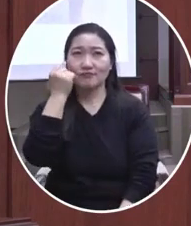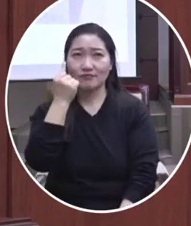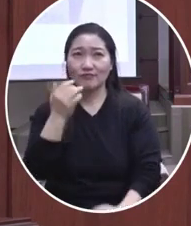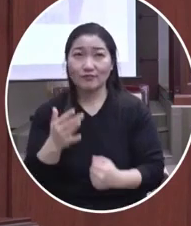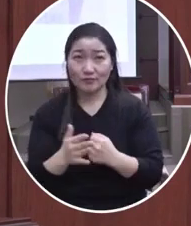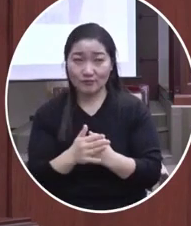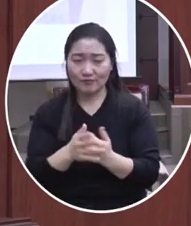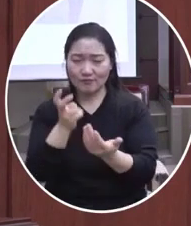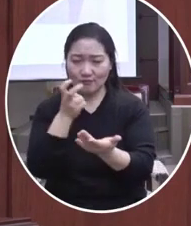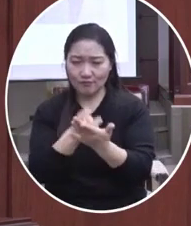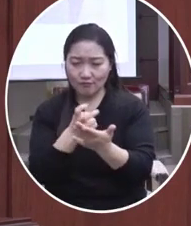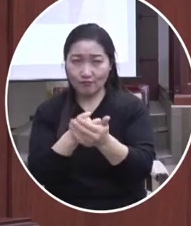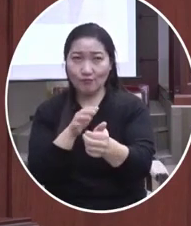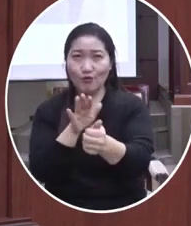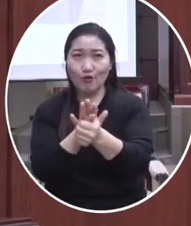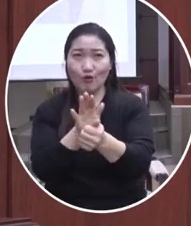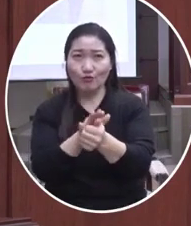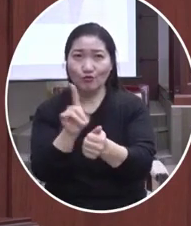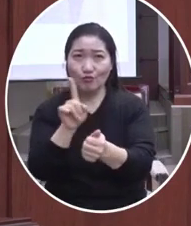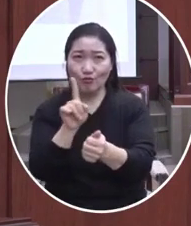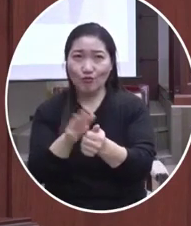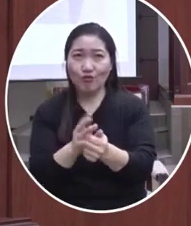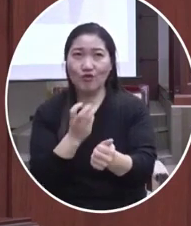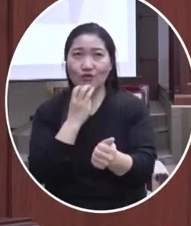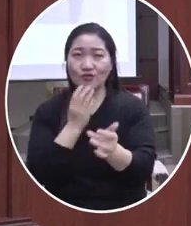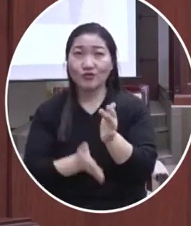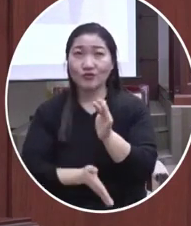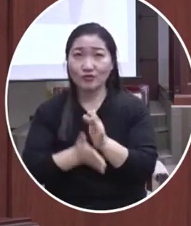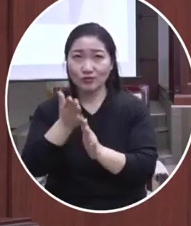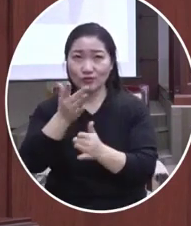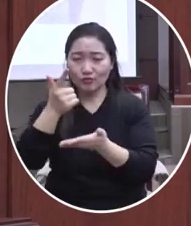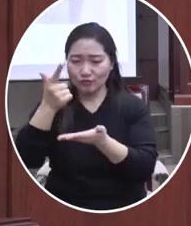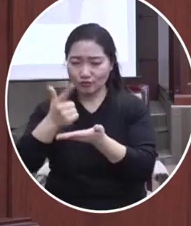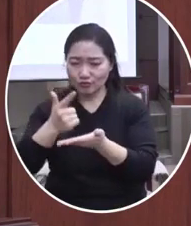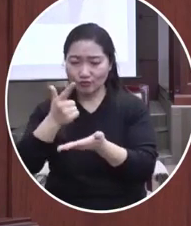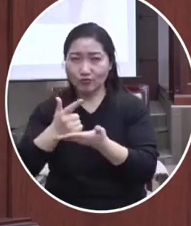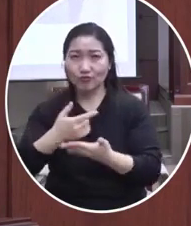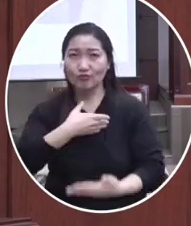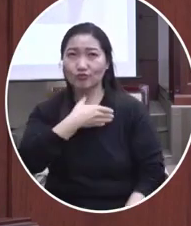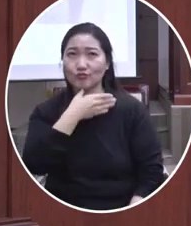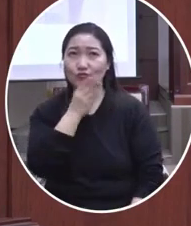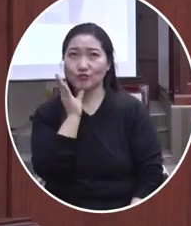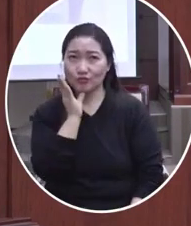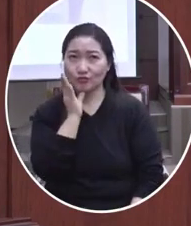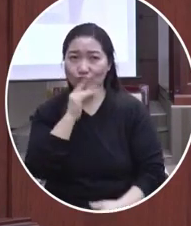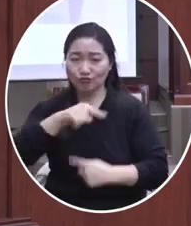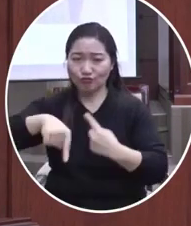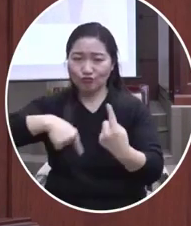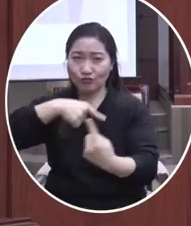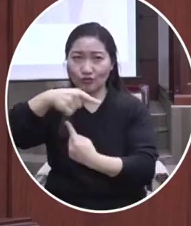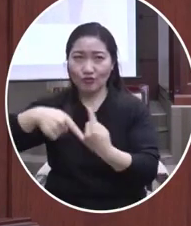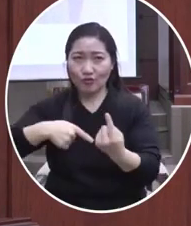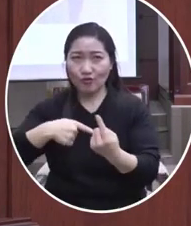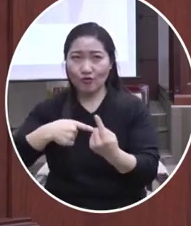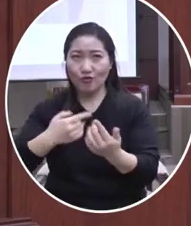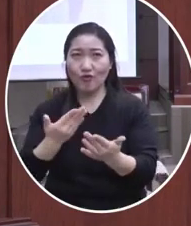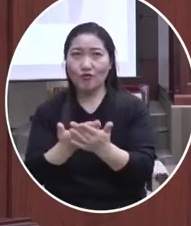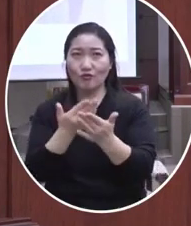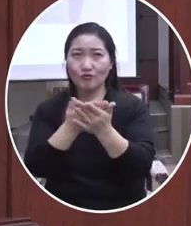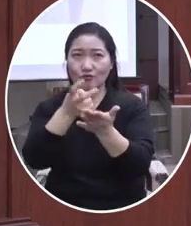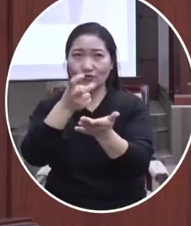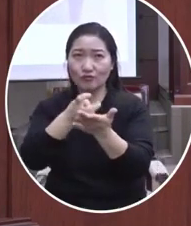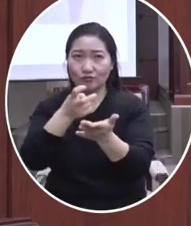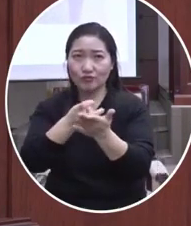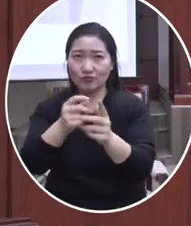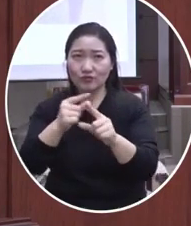것입니다. 이를 제도적으로 뒷받침할 수 있도록 본 의원은 서울특별시 노원구 경로당 운영 활성화 및 지원